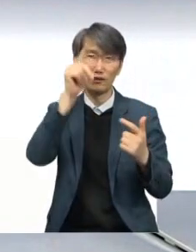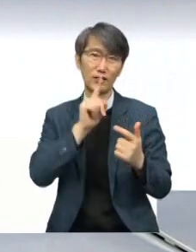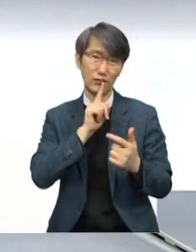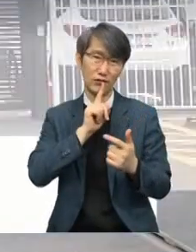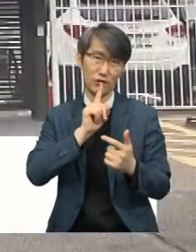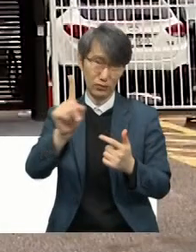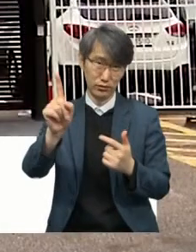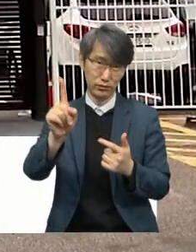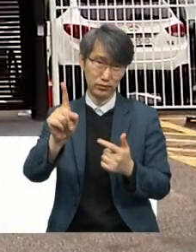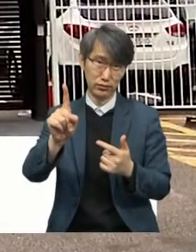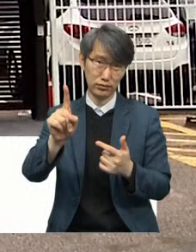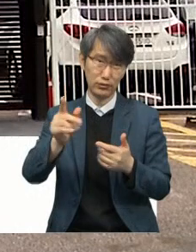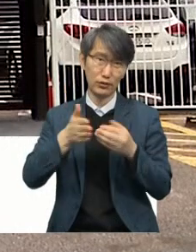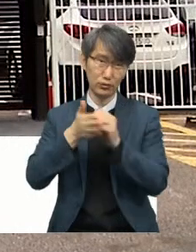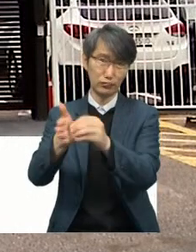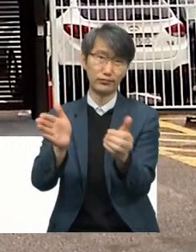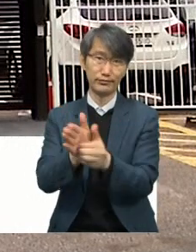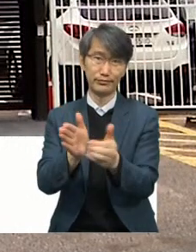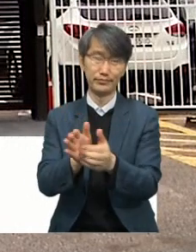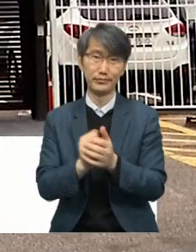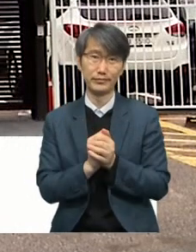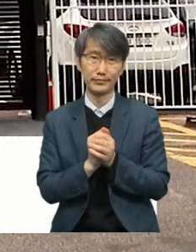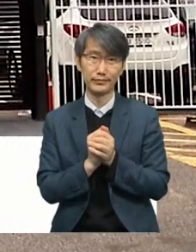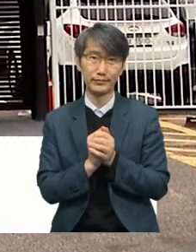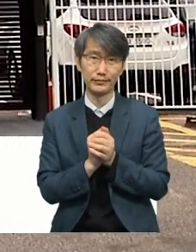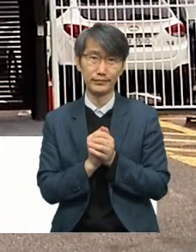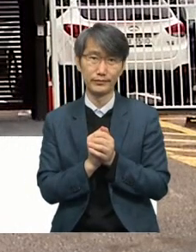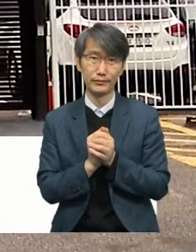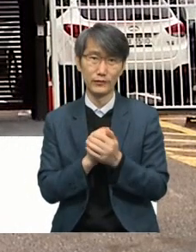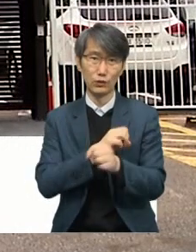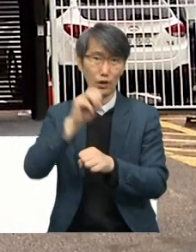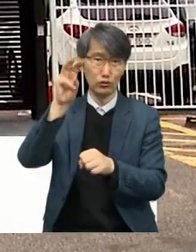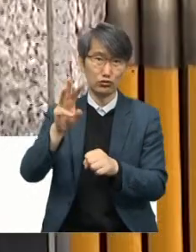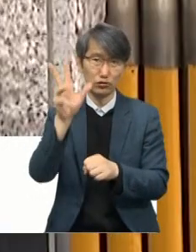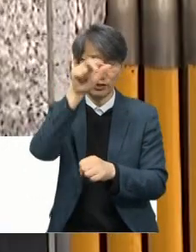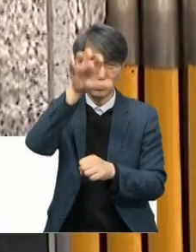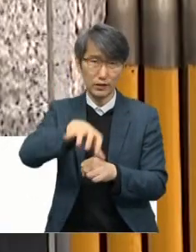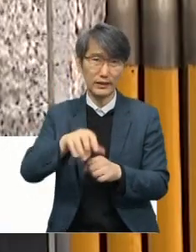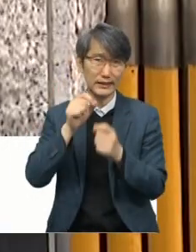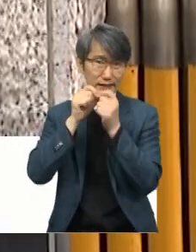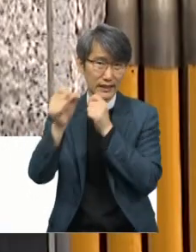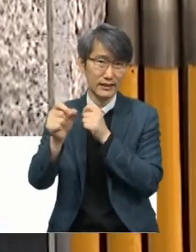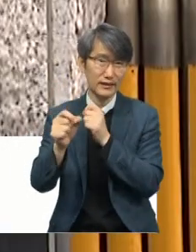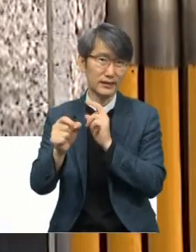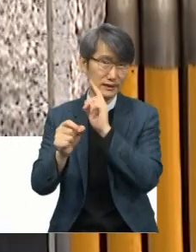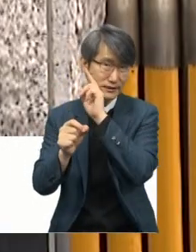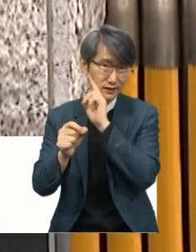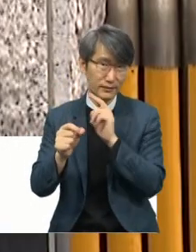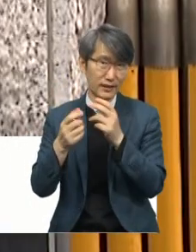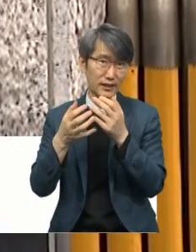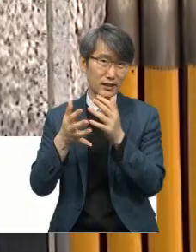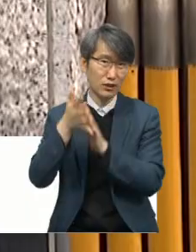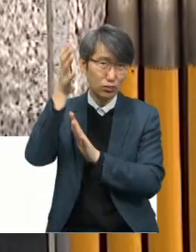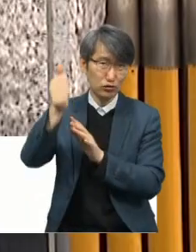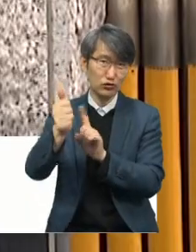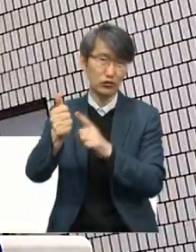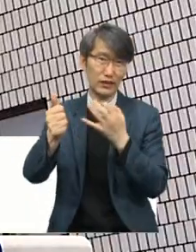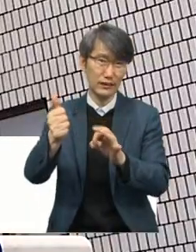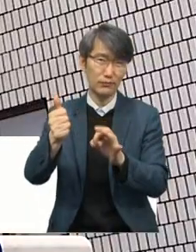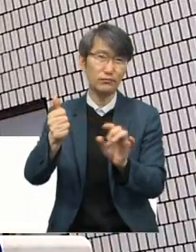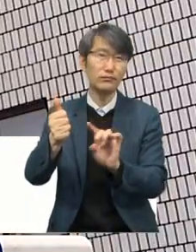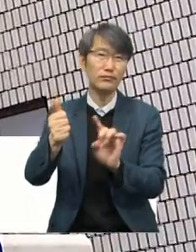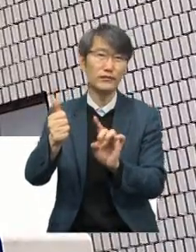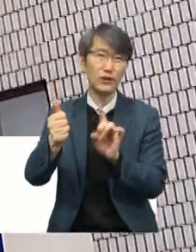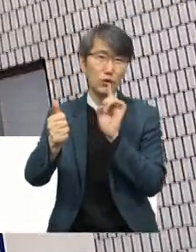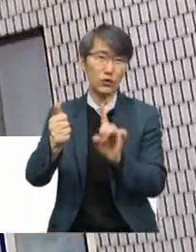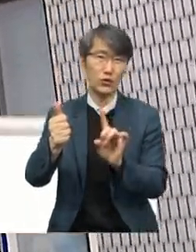다수의 고소장이 접수된 것으로 확인됐습니다 광주 경찰서는 사기 혐의로 임대인 김모씨를 조사해 달라는 내용의